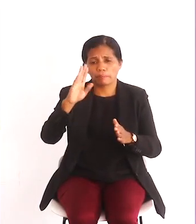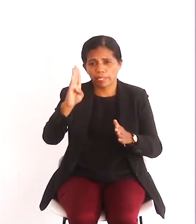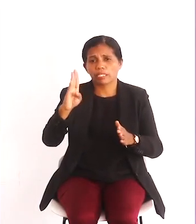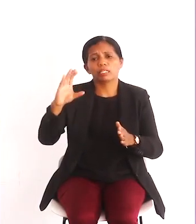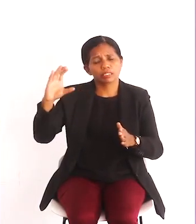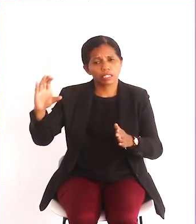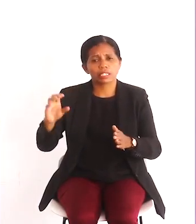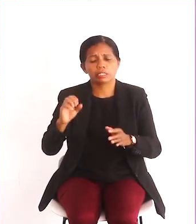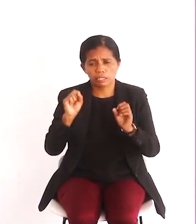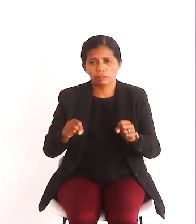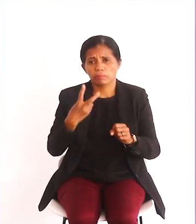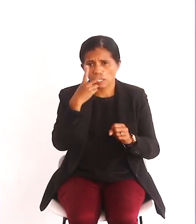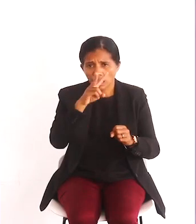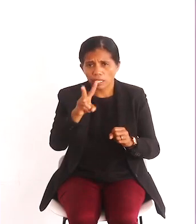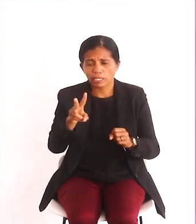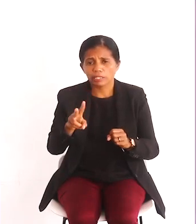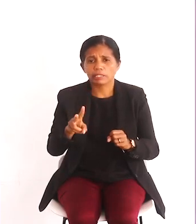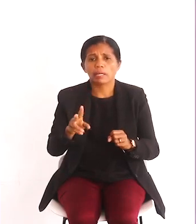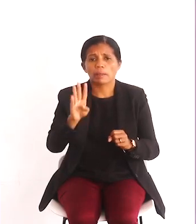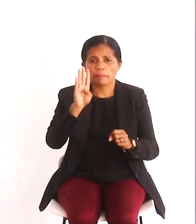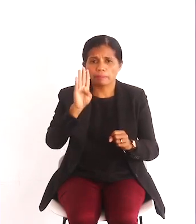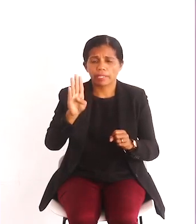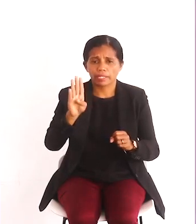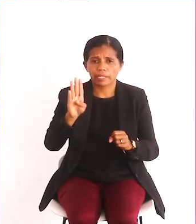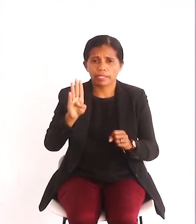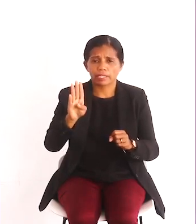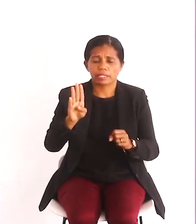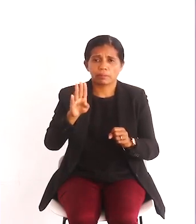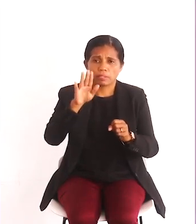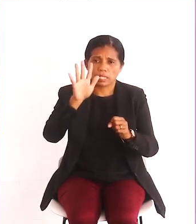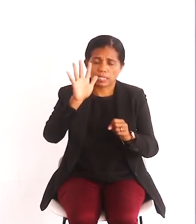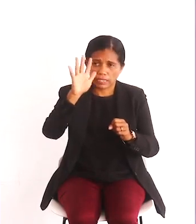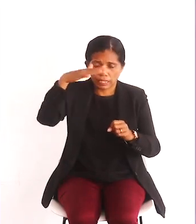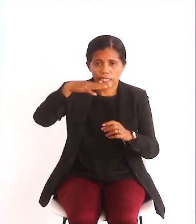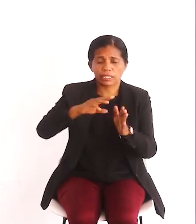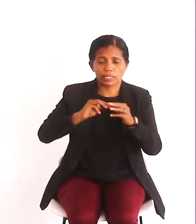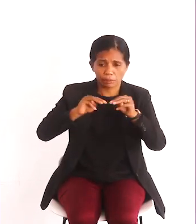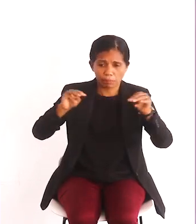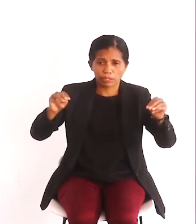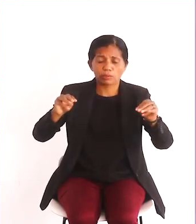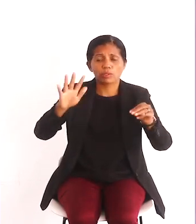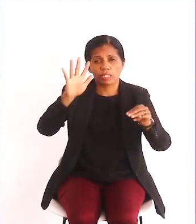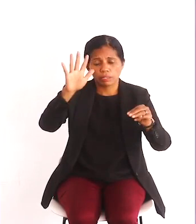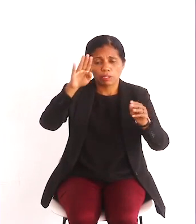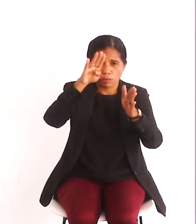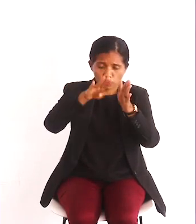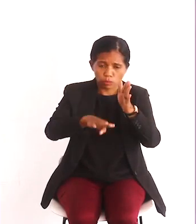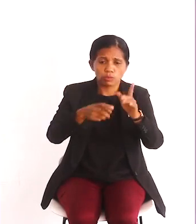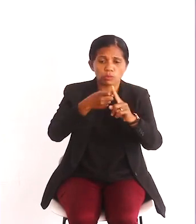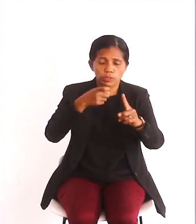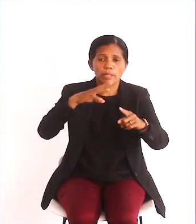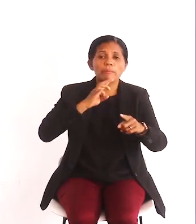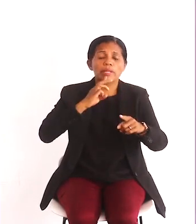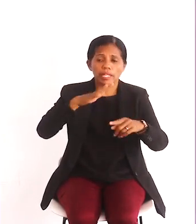Bele hare katak iha figura B nia sentimetro lima husi beleten. No iha figura C nia mo sentimetro